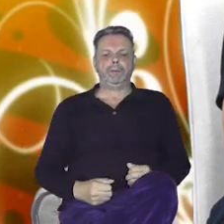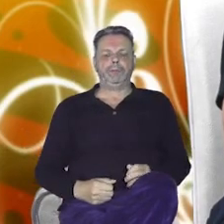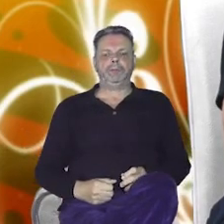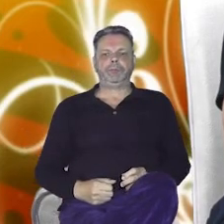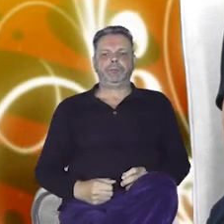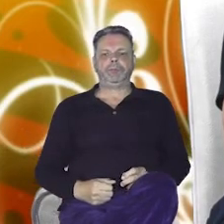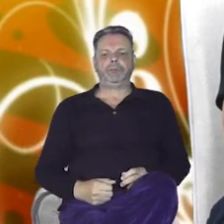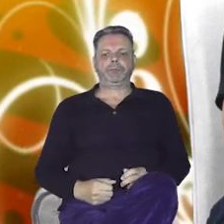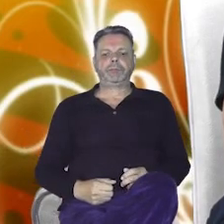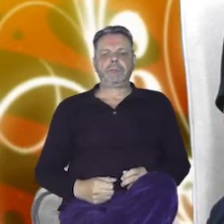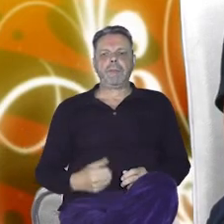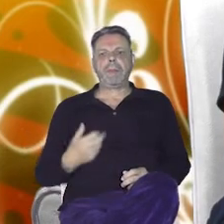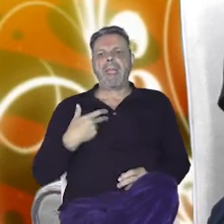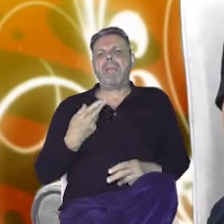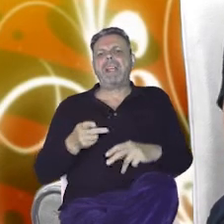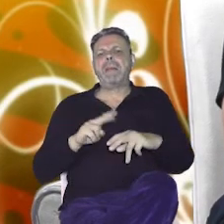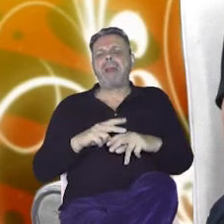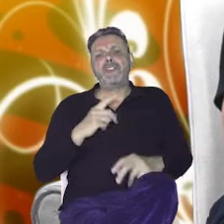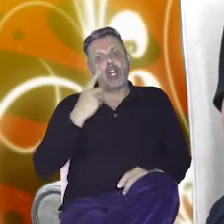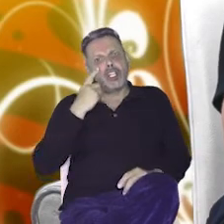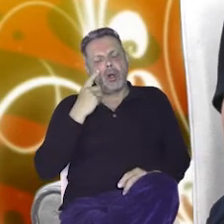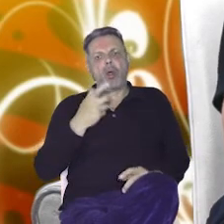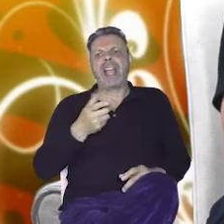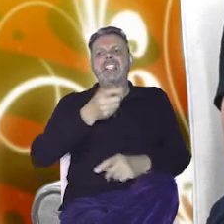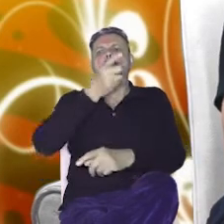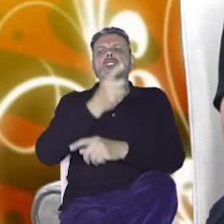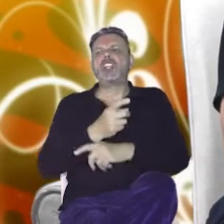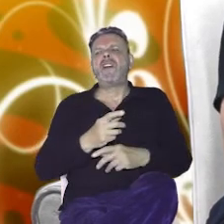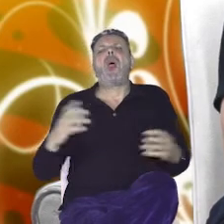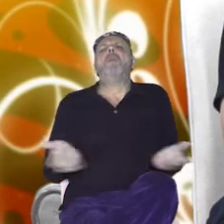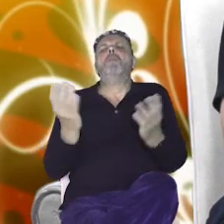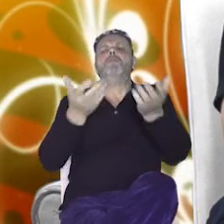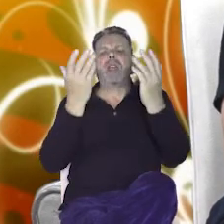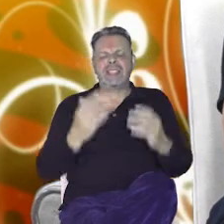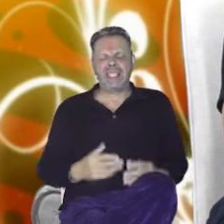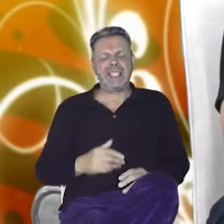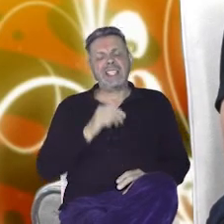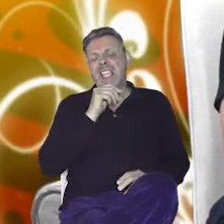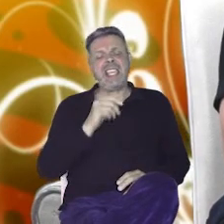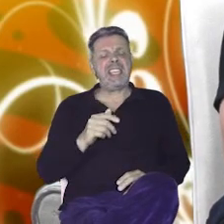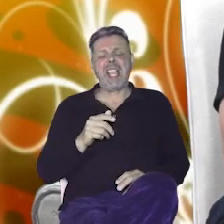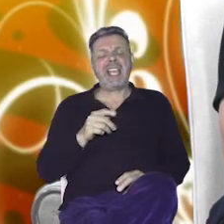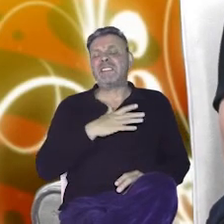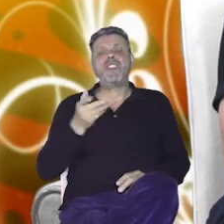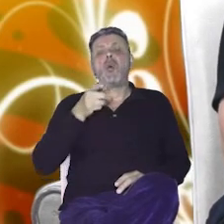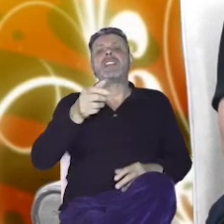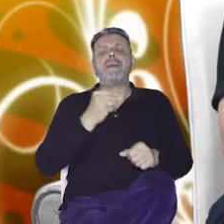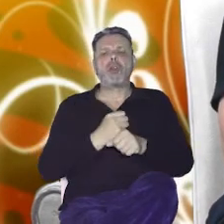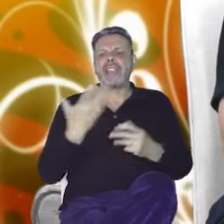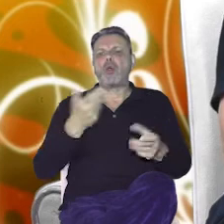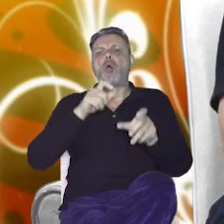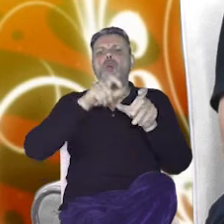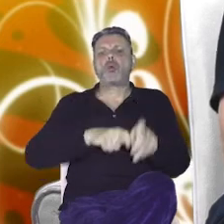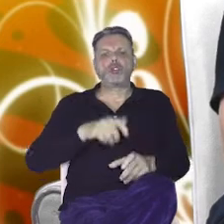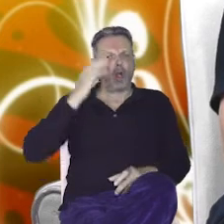Nekako previše mi se činilo toga da se odrađivalo stihijski i da naprosto svi koji tamo rade i koji su uključeni u skrb